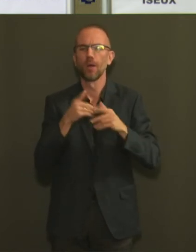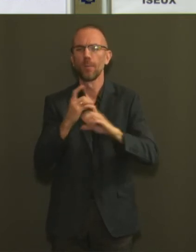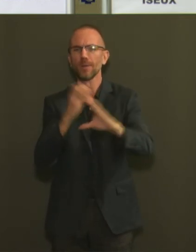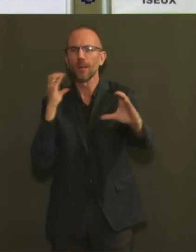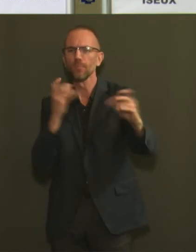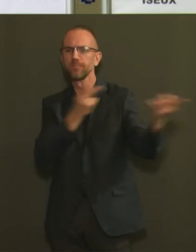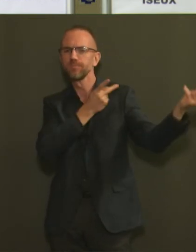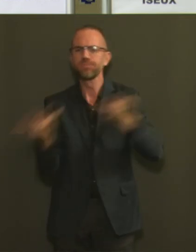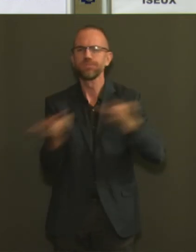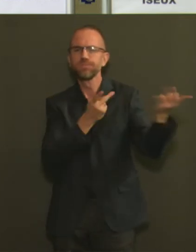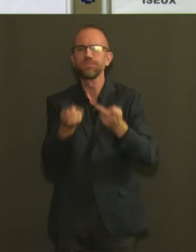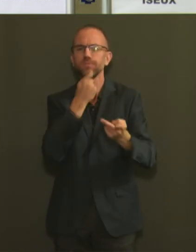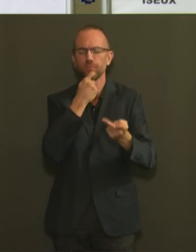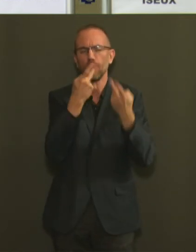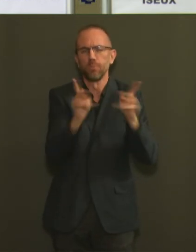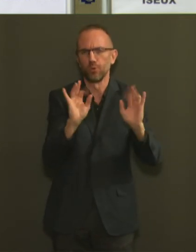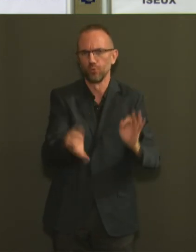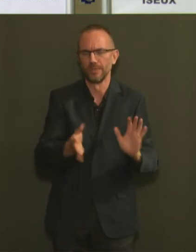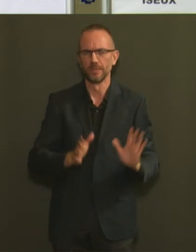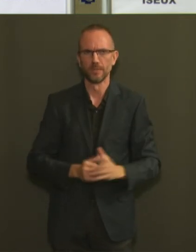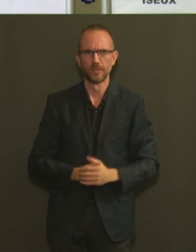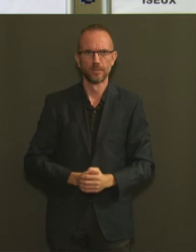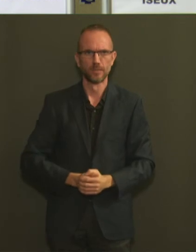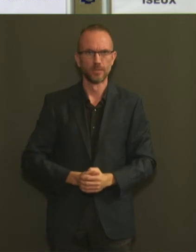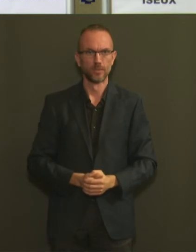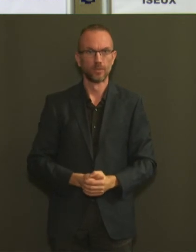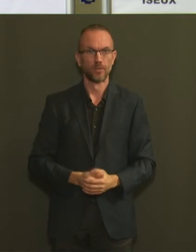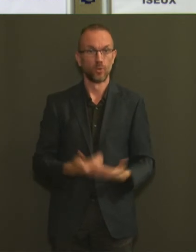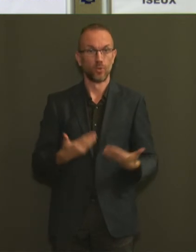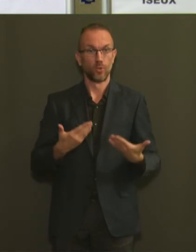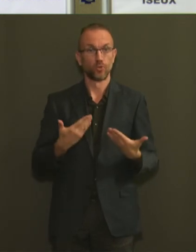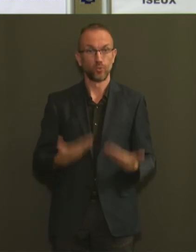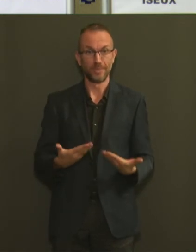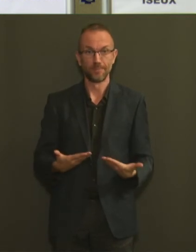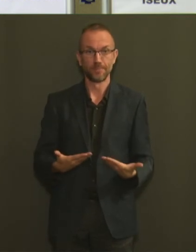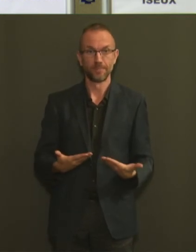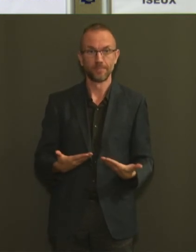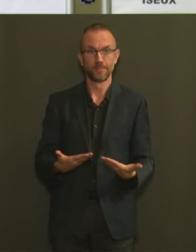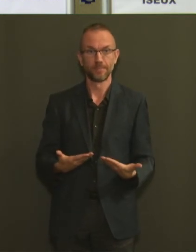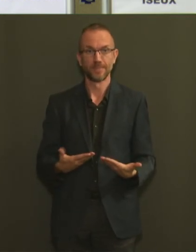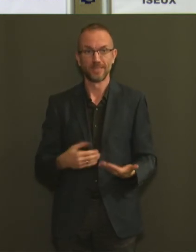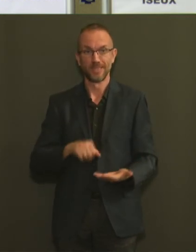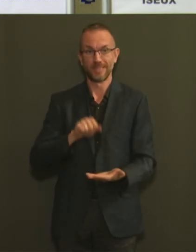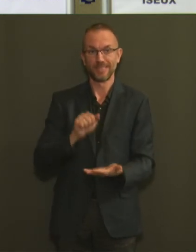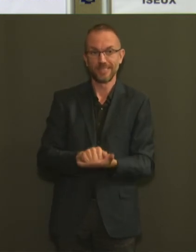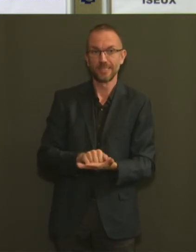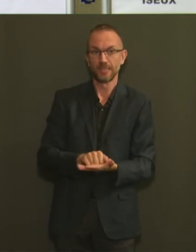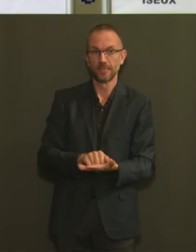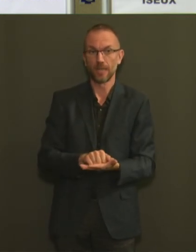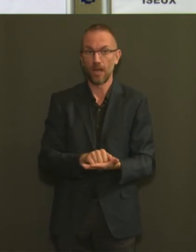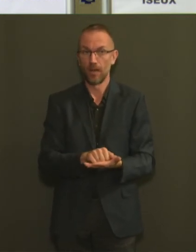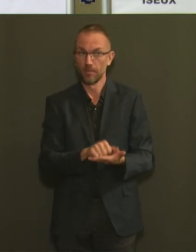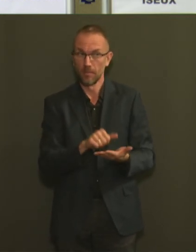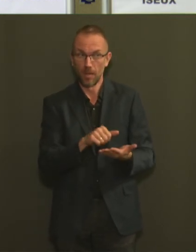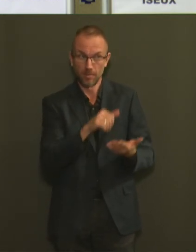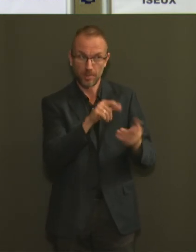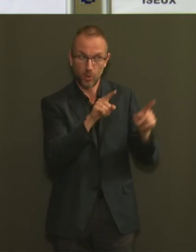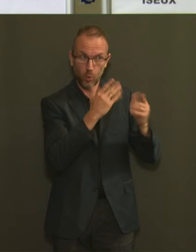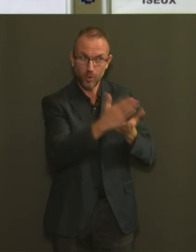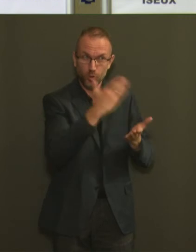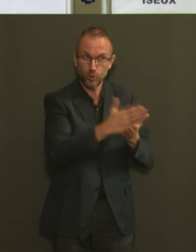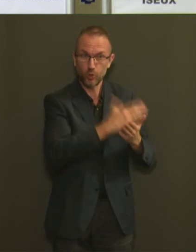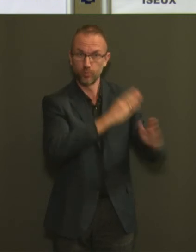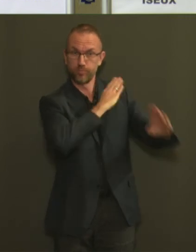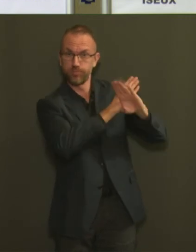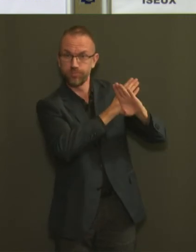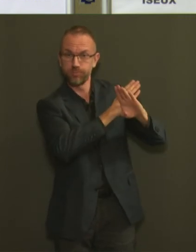aujourd'hui s'il ya lieu de prolonger ou de moduler cette mesure le gouvernement est à cette fin en contact avec les